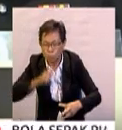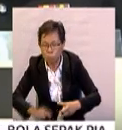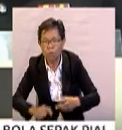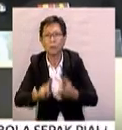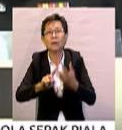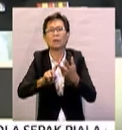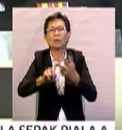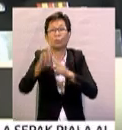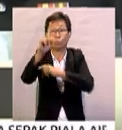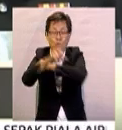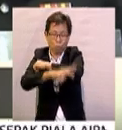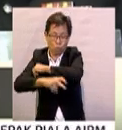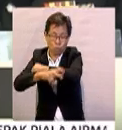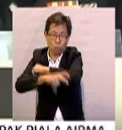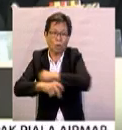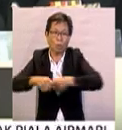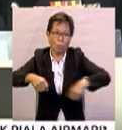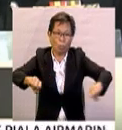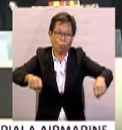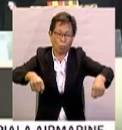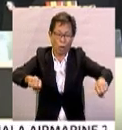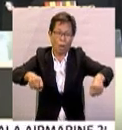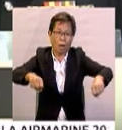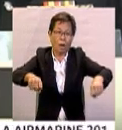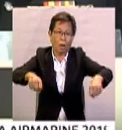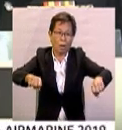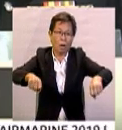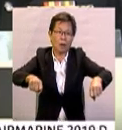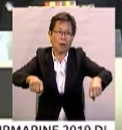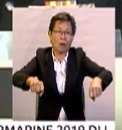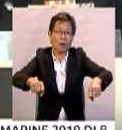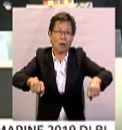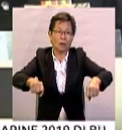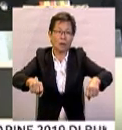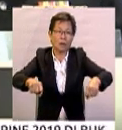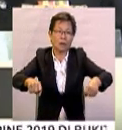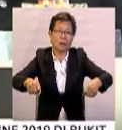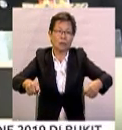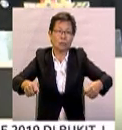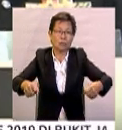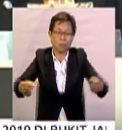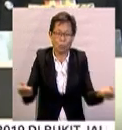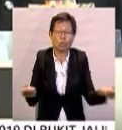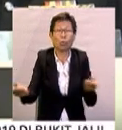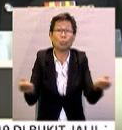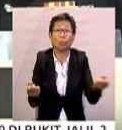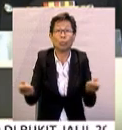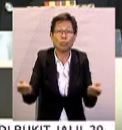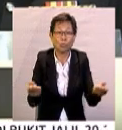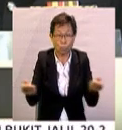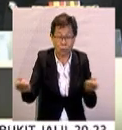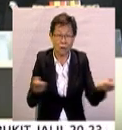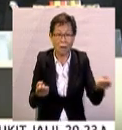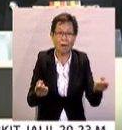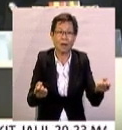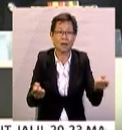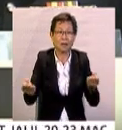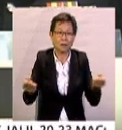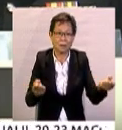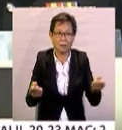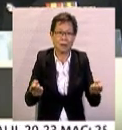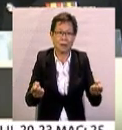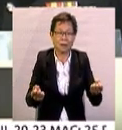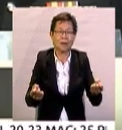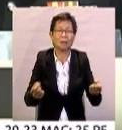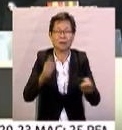1 kes curi motorkar di kawasan seberang Perai Utama, di kawasan Bertam Perdana